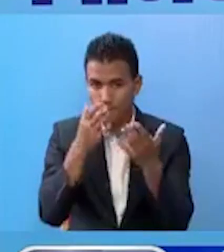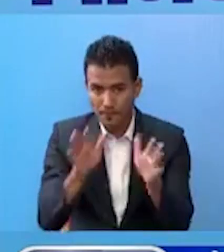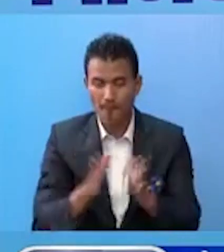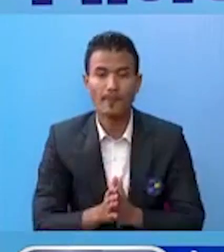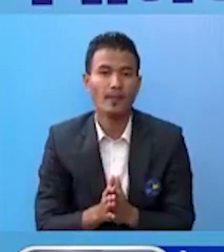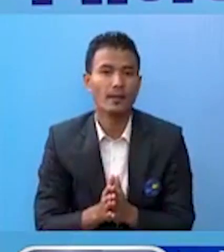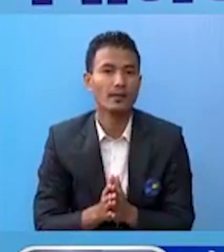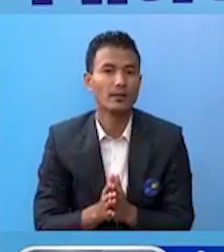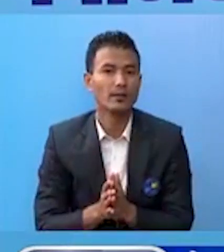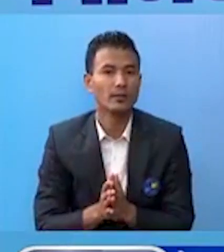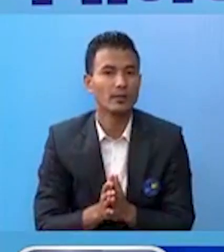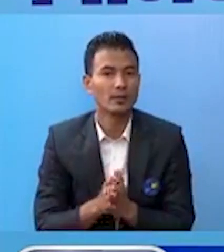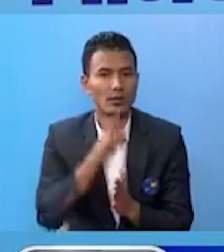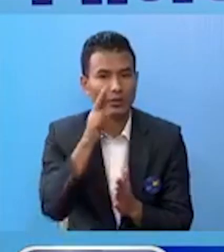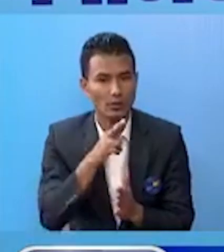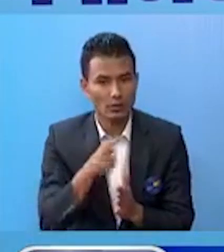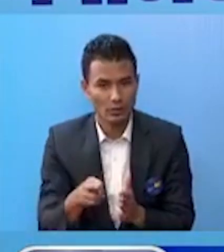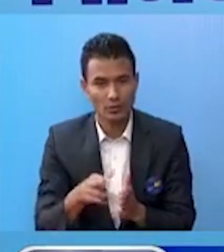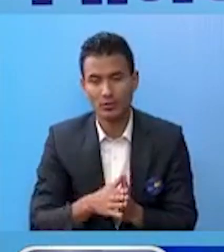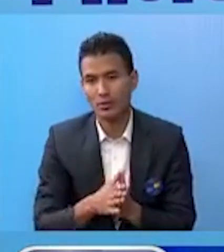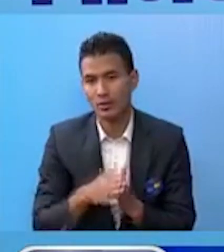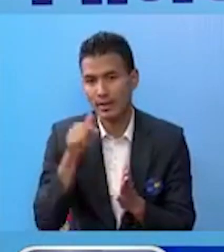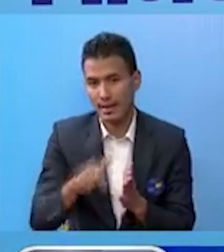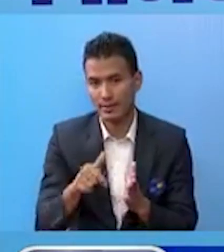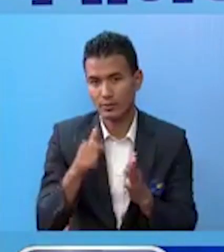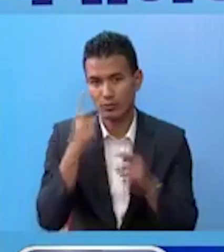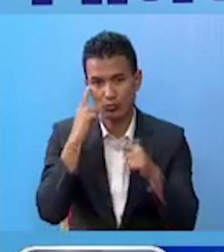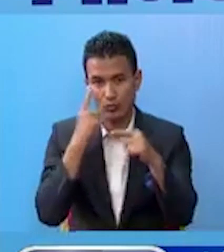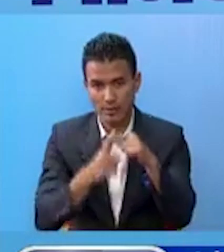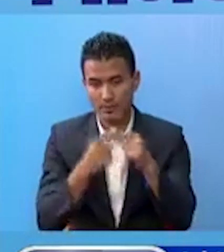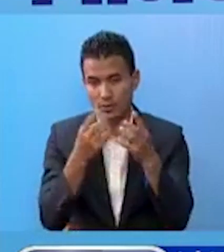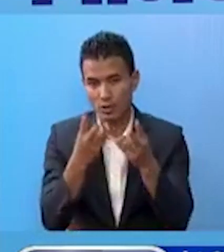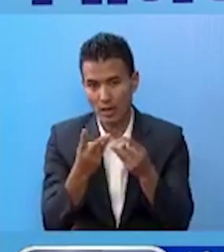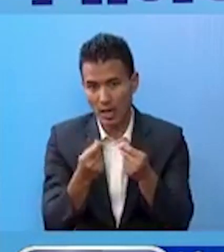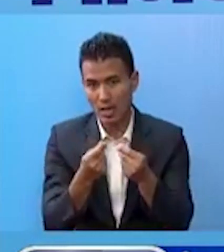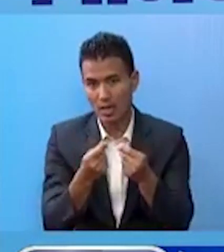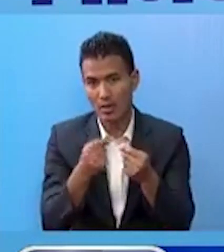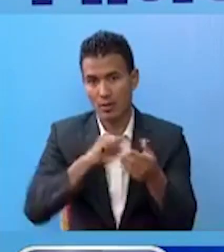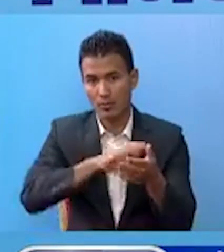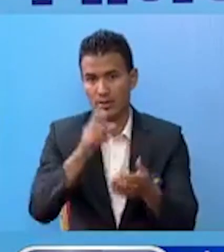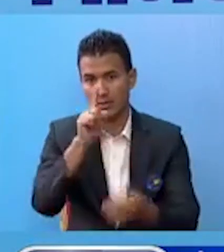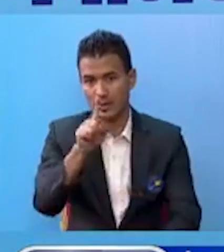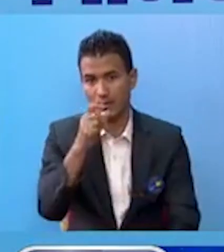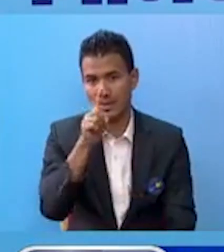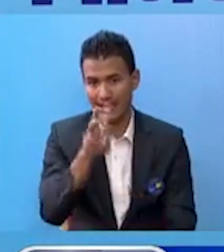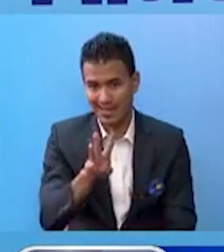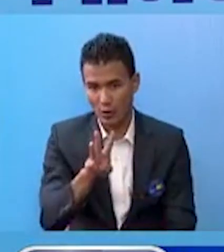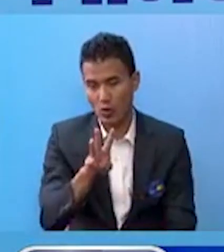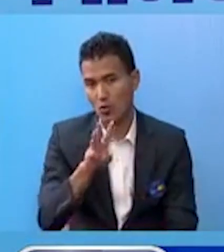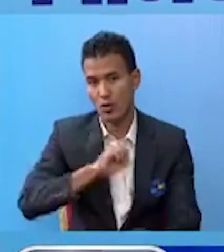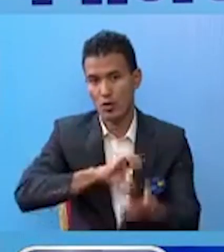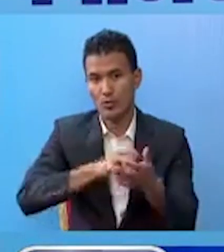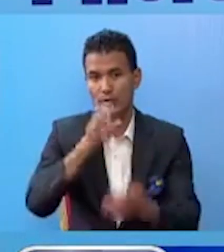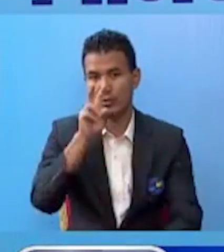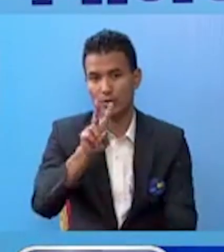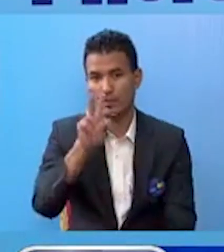पारिसकेँ र आज पोजिटिभ आउनेहरूको संख्या प्रदेश एकमा 13 जना,